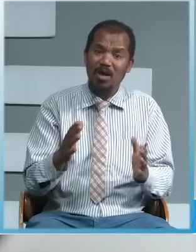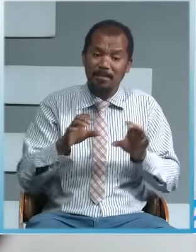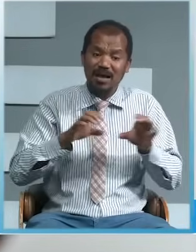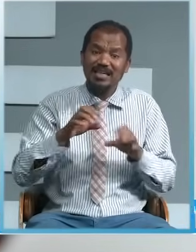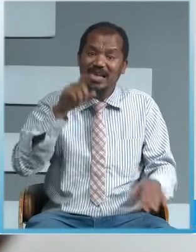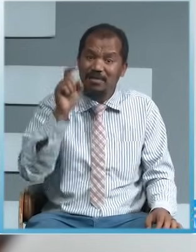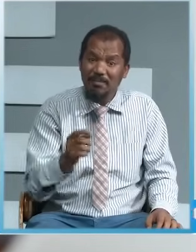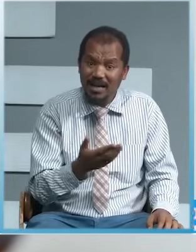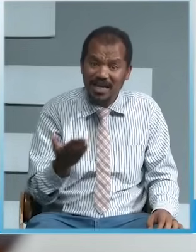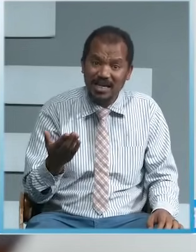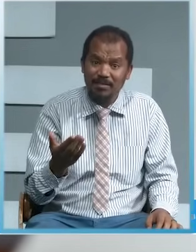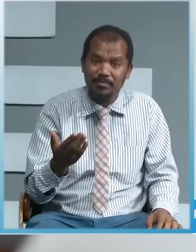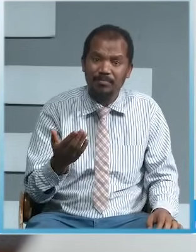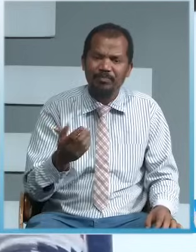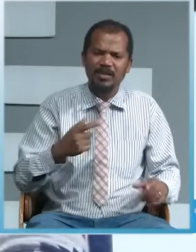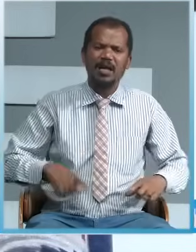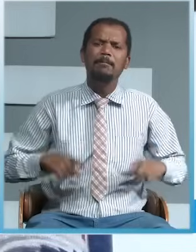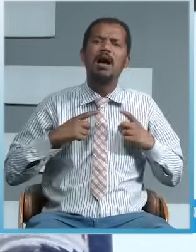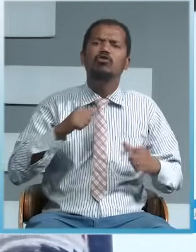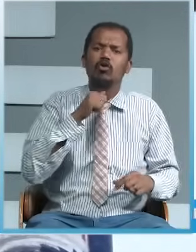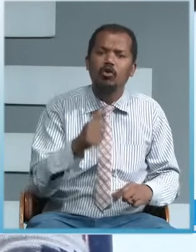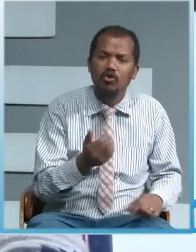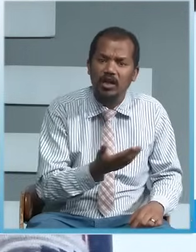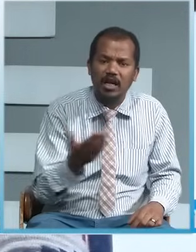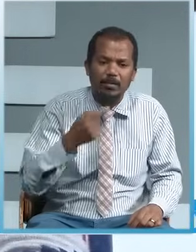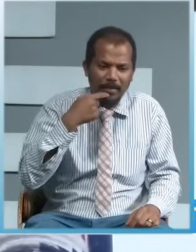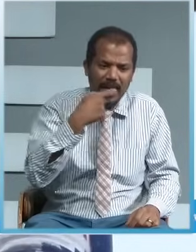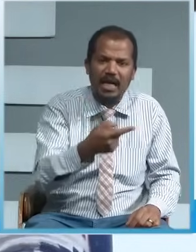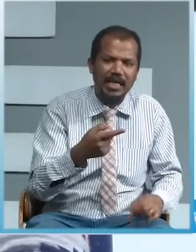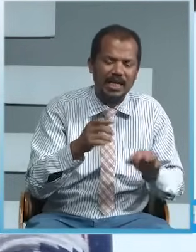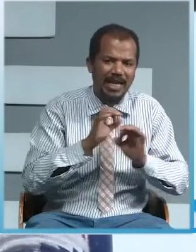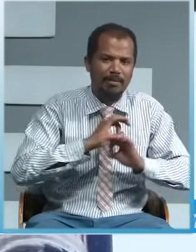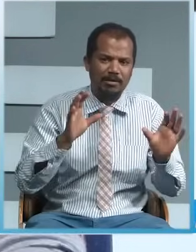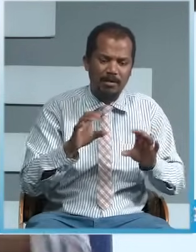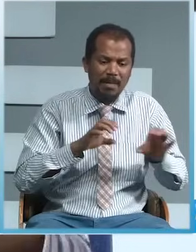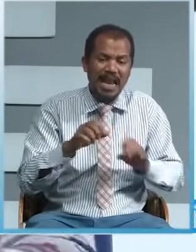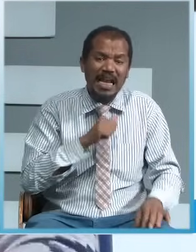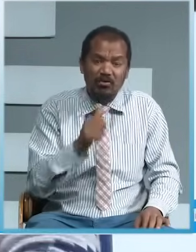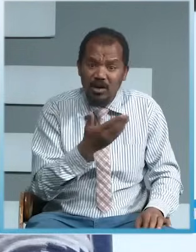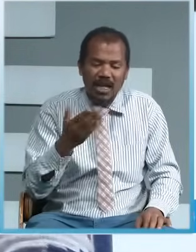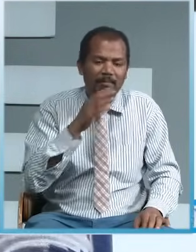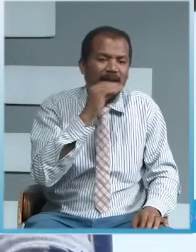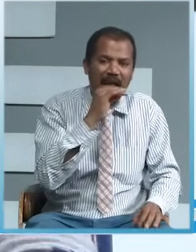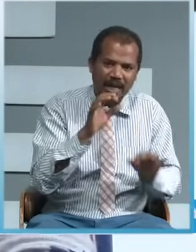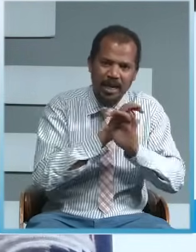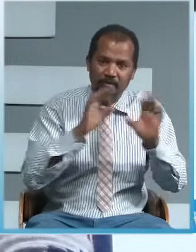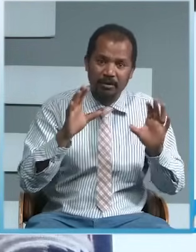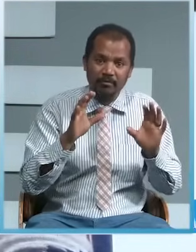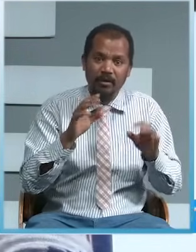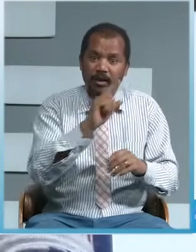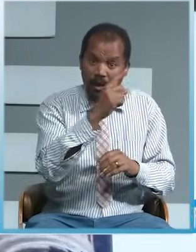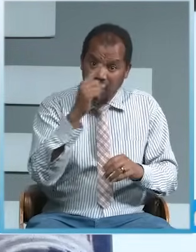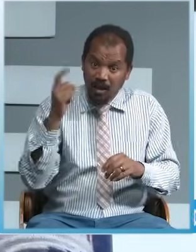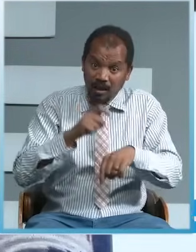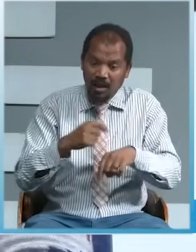ባለሙያ ደግሞ ማድረግ ከሚገባን ነገር የማንኖረውን ነገር መናገር መቻል የለብንም ወይም የማናደርገውን ነገር መናገር መቻል